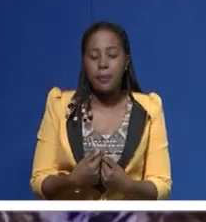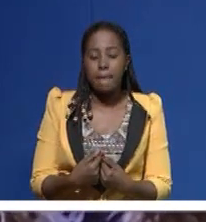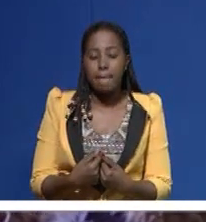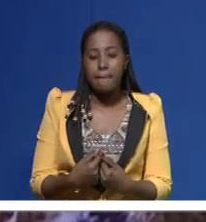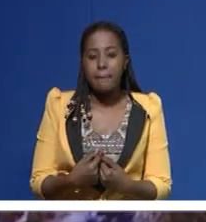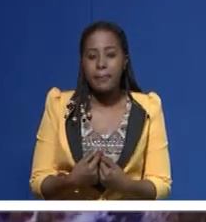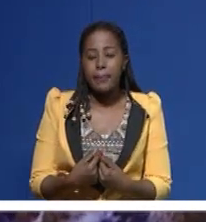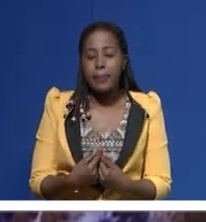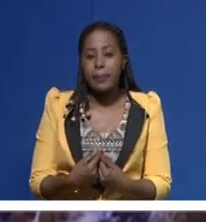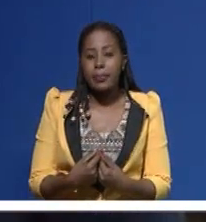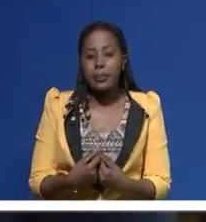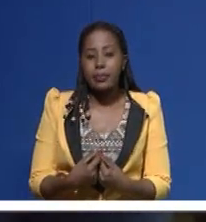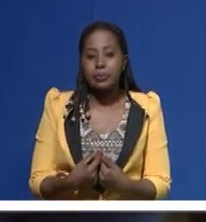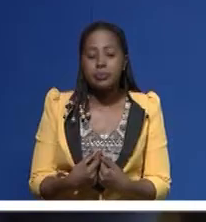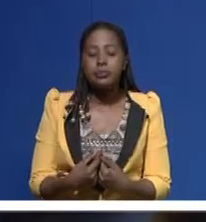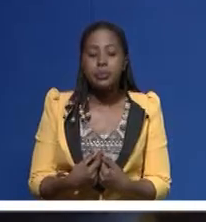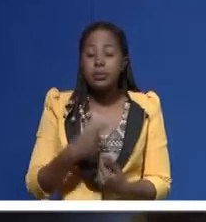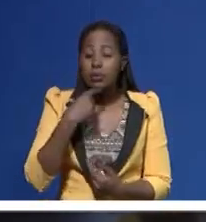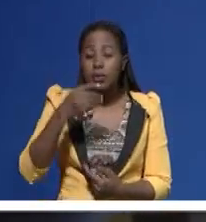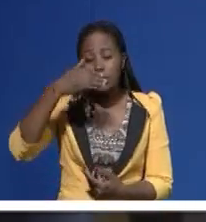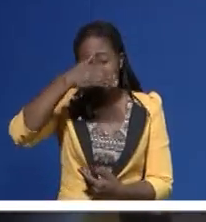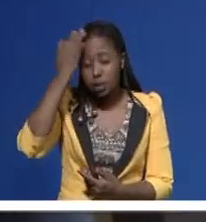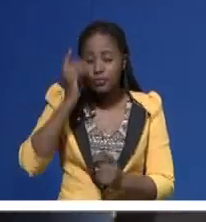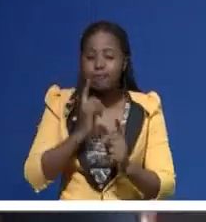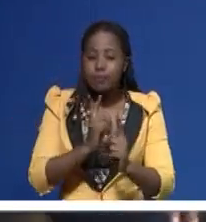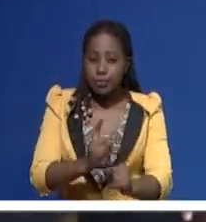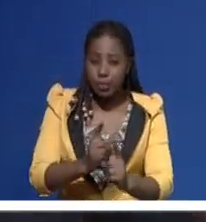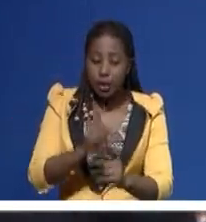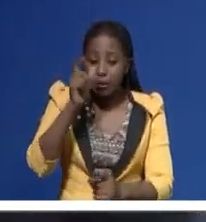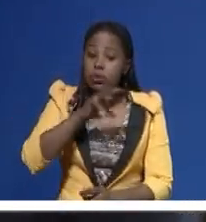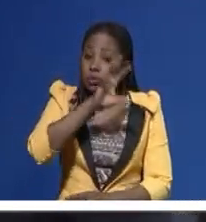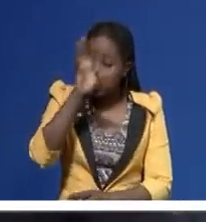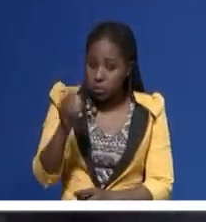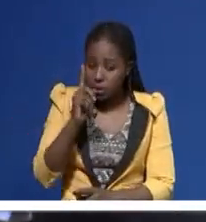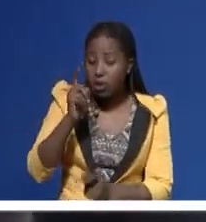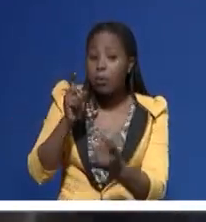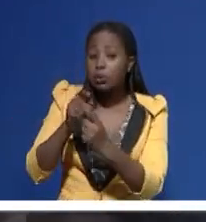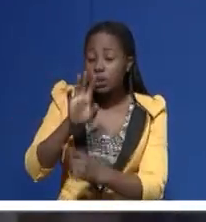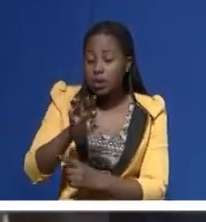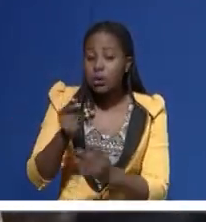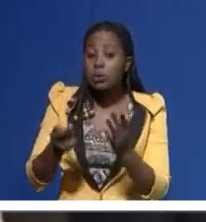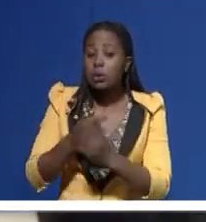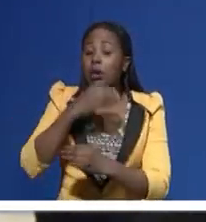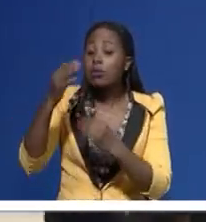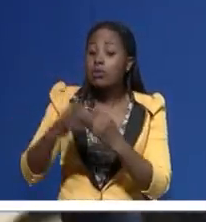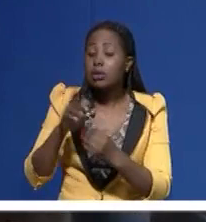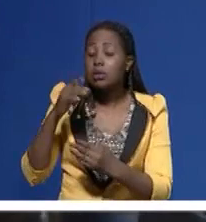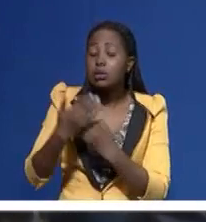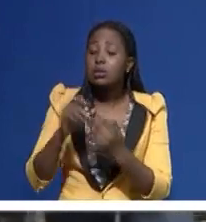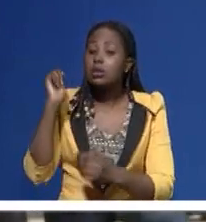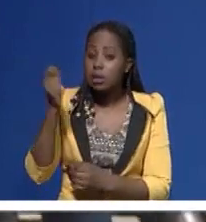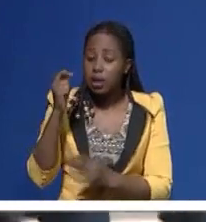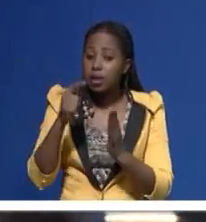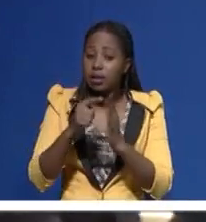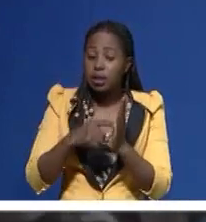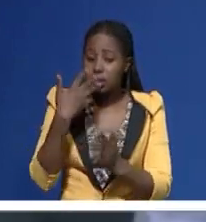of March 2020. Amesema serikali imefuatilia watu wote aliokutana nao tangu awasili nchini Kenya